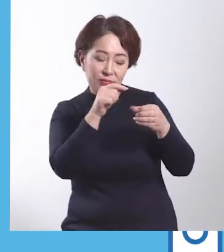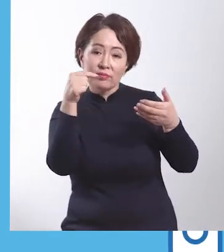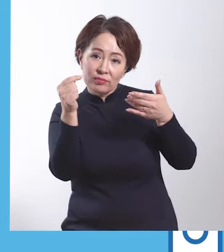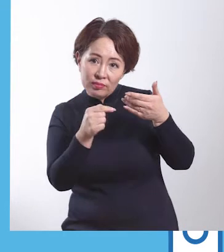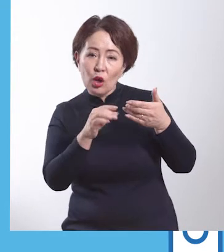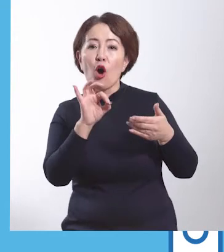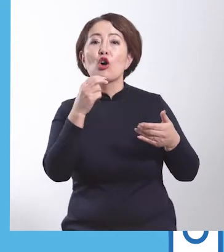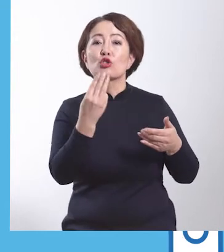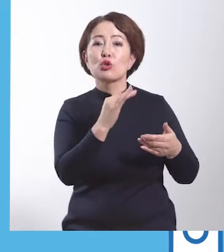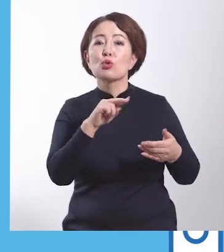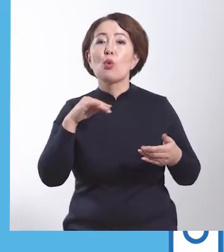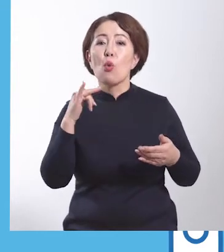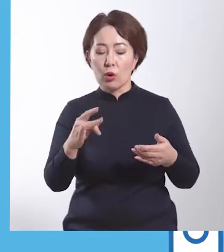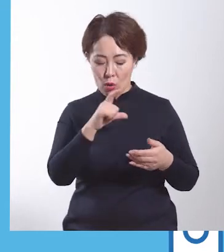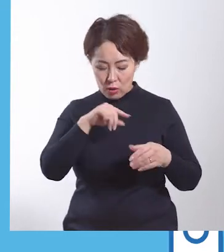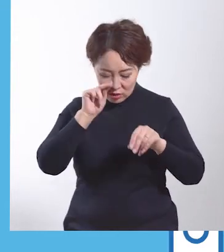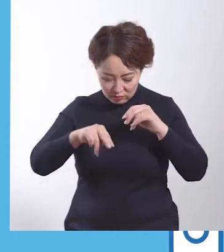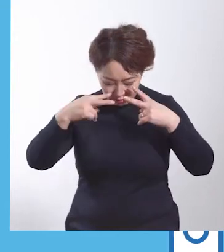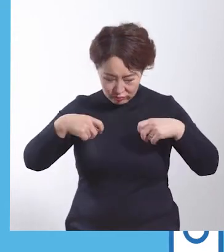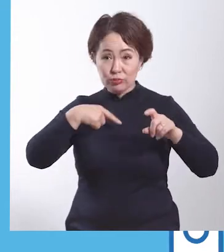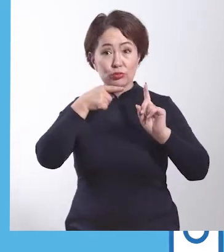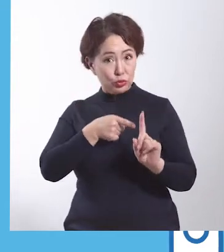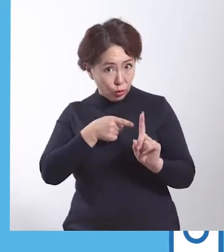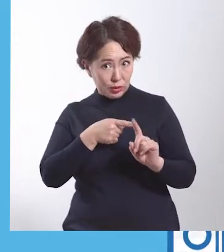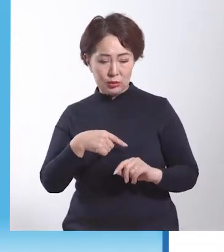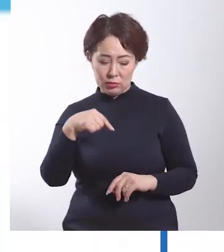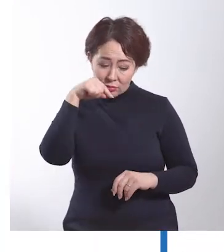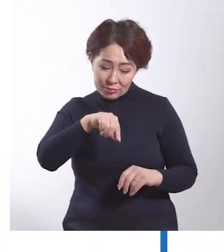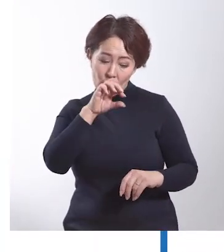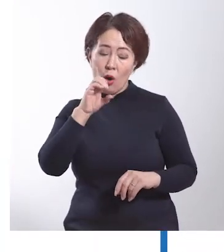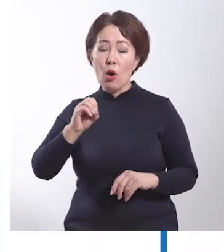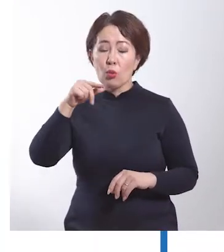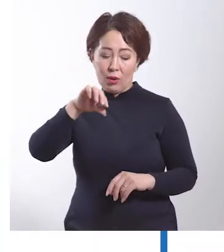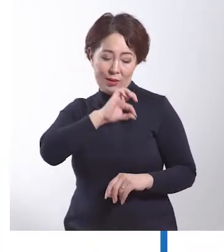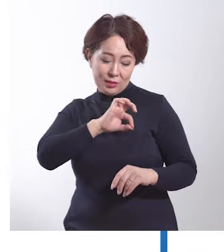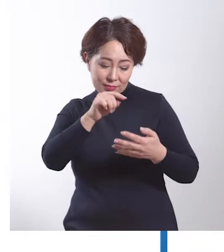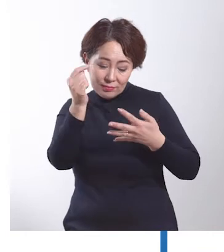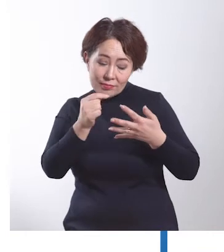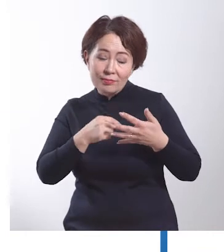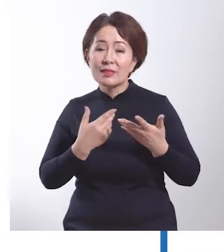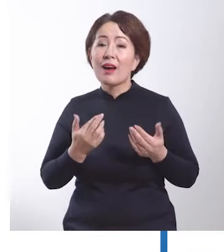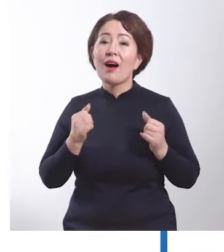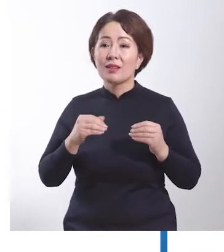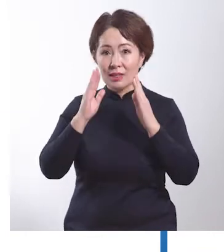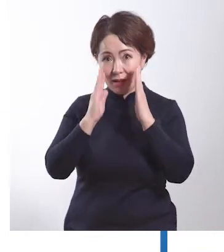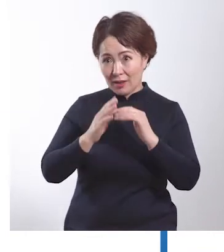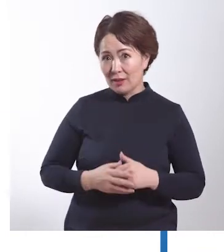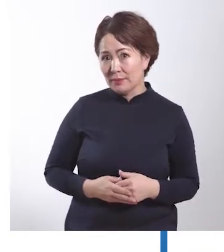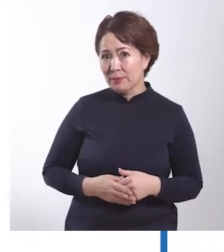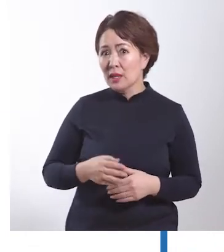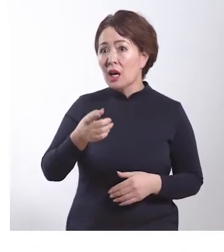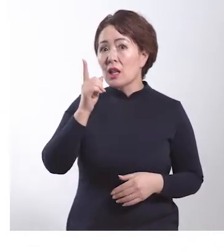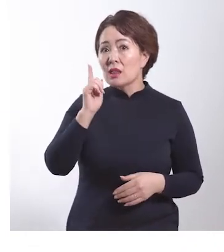шинжилгээний онцлогоор бөгөөд өөрийгөө шинжилэхэд зориулагдсан. Орокуйг ашиглан шинжилгээ хийхдээ дараах зүйлсийг анхаарах